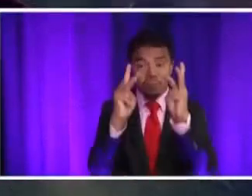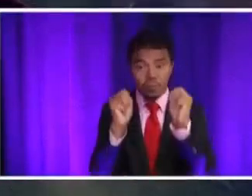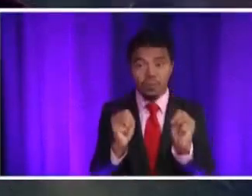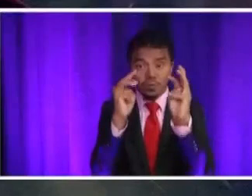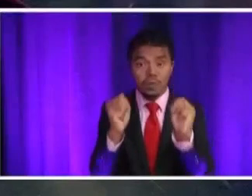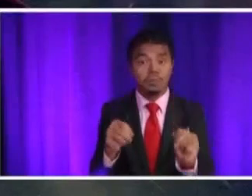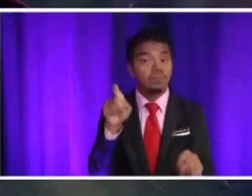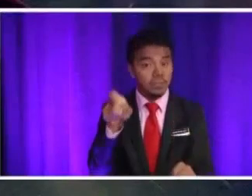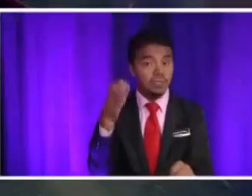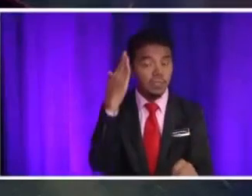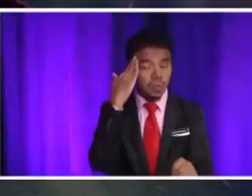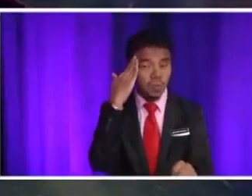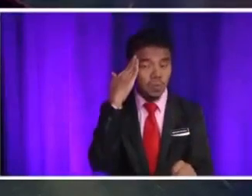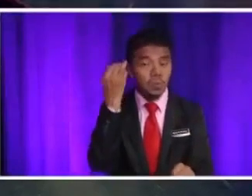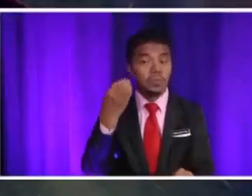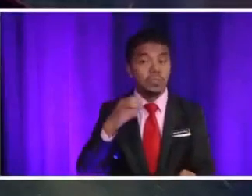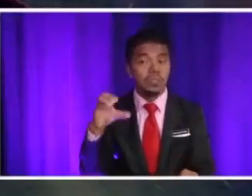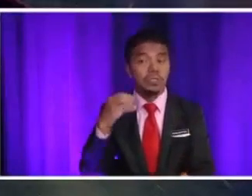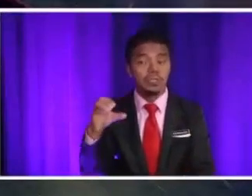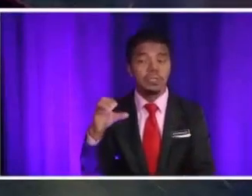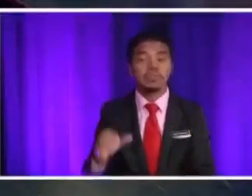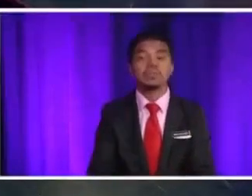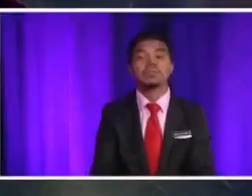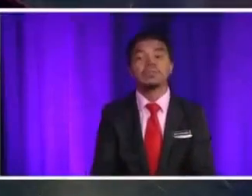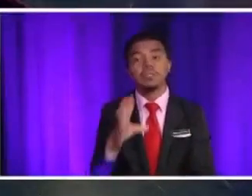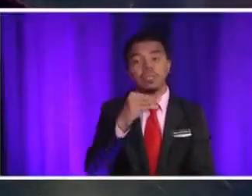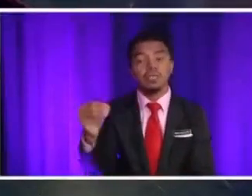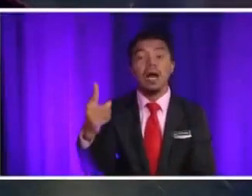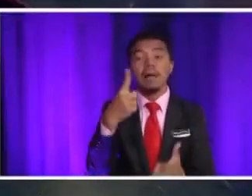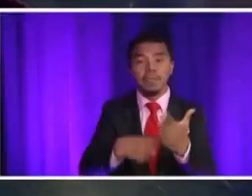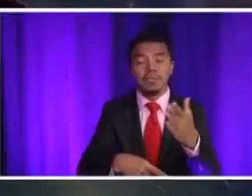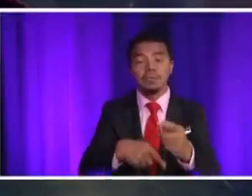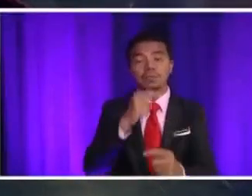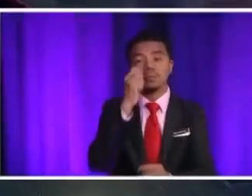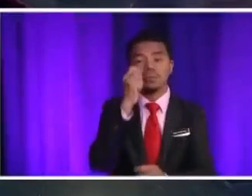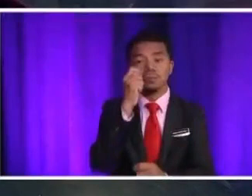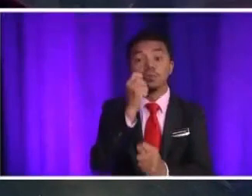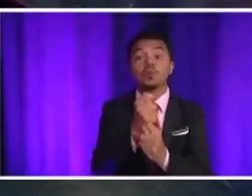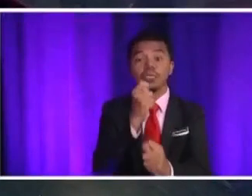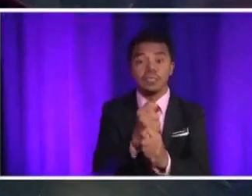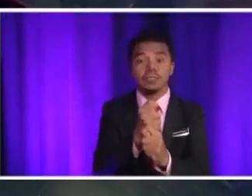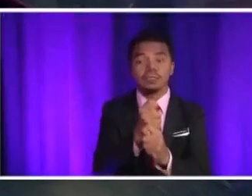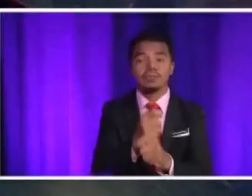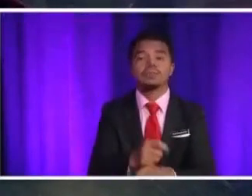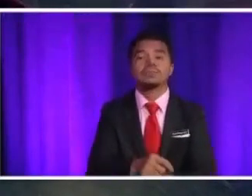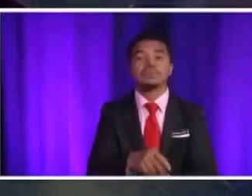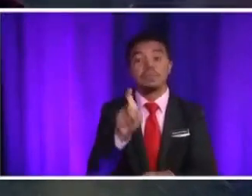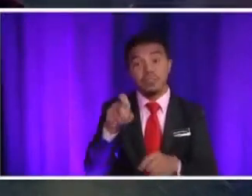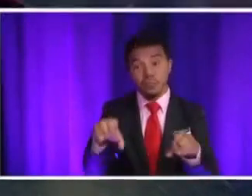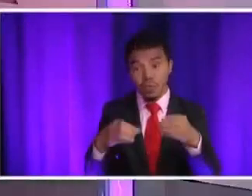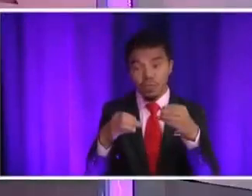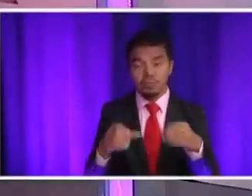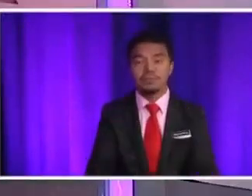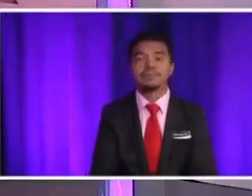apa peranan dia pada masyarakat. So dekat sini untuk kita nak lihat kefahaman murid juga, sekali lagi saya nak